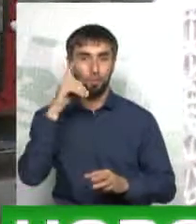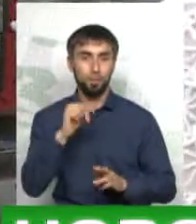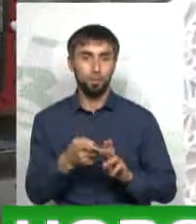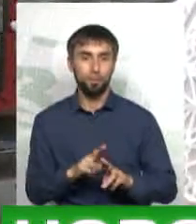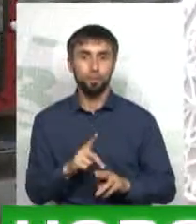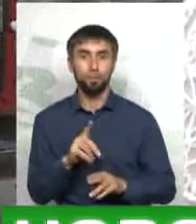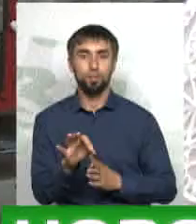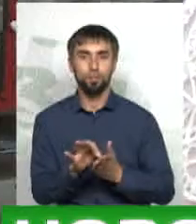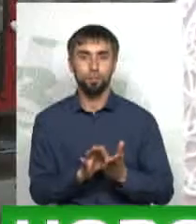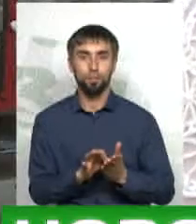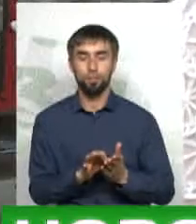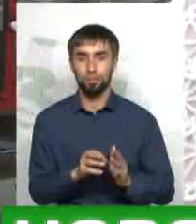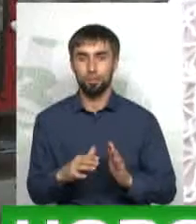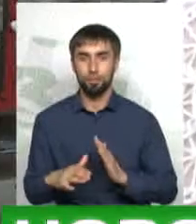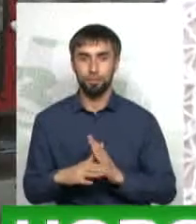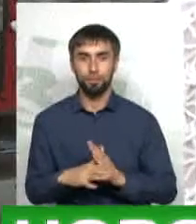что сразу откликнулись нам.